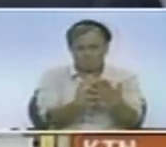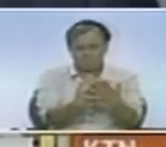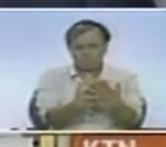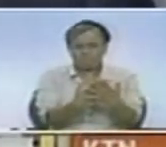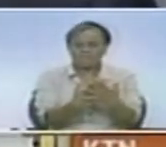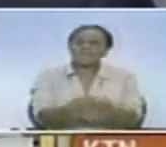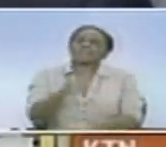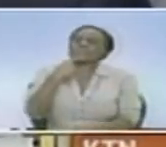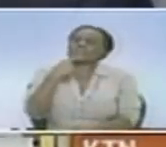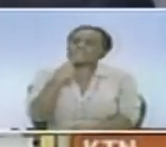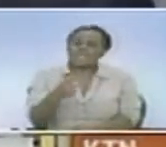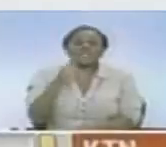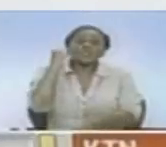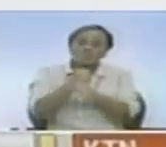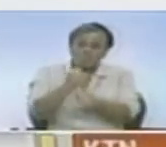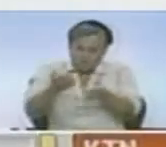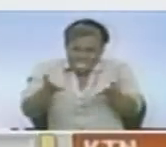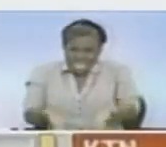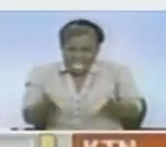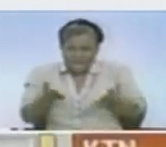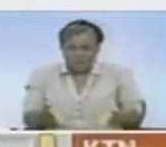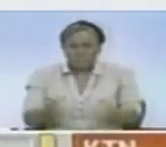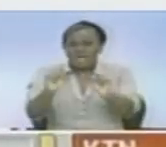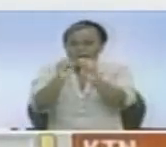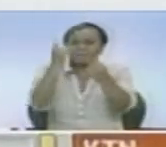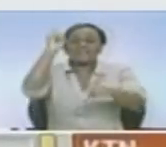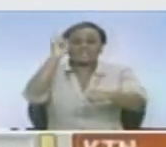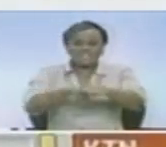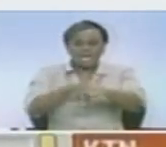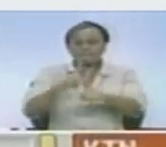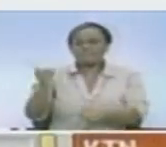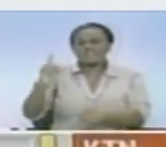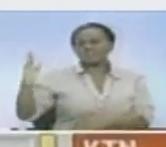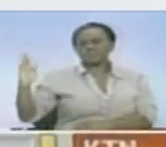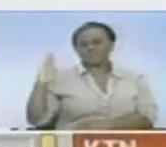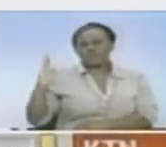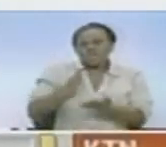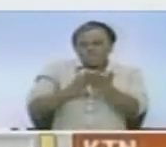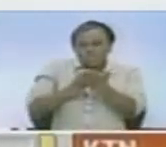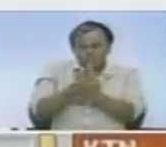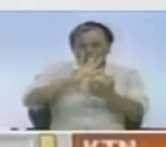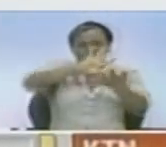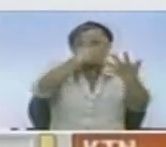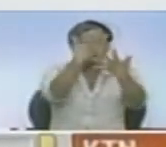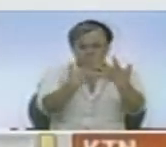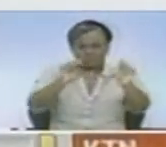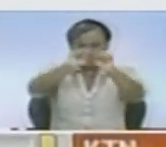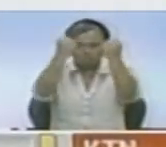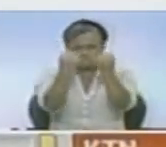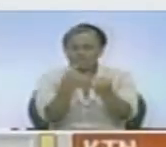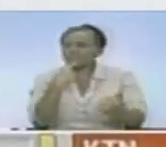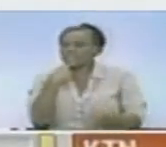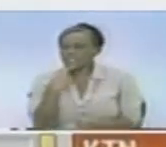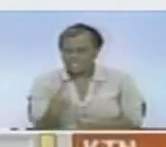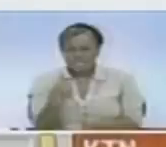We are saying please do it now. Haya najiri huku wizara usalama kupitia mtandao wake wa kijamii ukisema